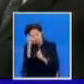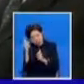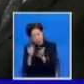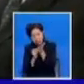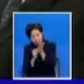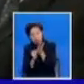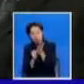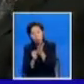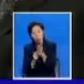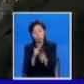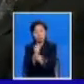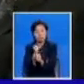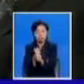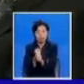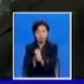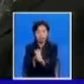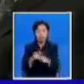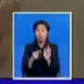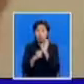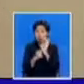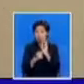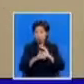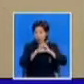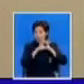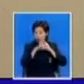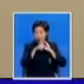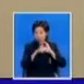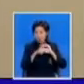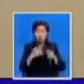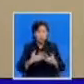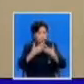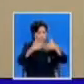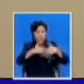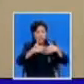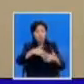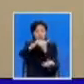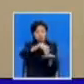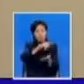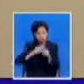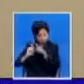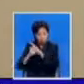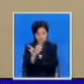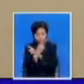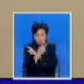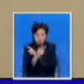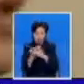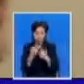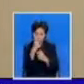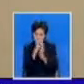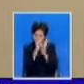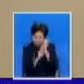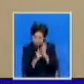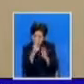ก้ไขหรืออย่างมาบตาพุทธเนี่ยฮะเราก็มาดูข้อกฎหมายกันดูแนวของการที่จะปฏิบัติเราก็เ